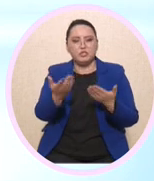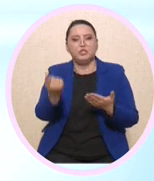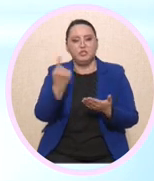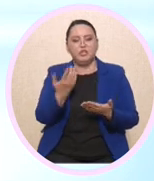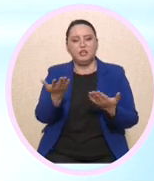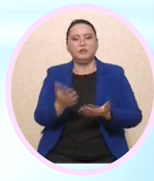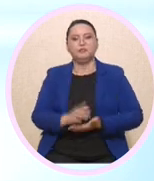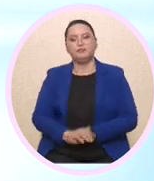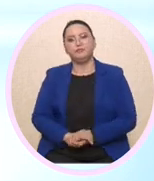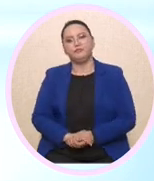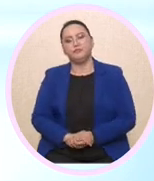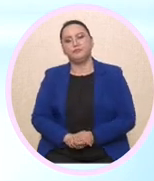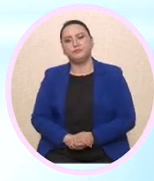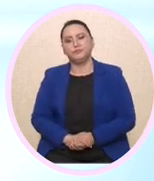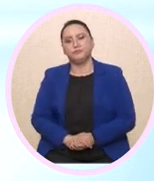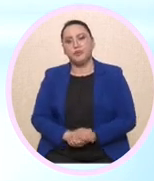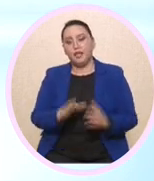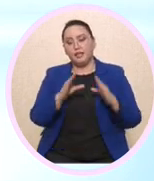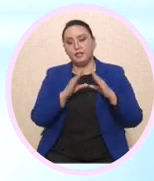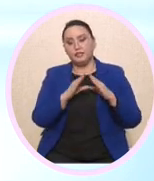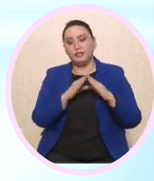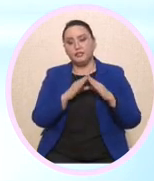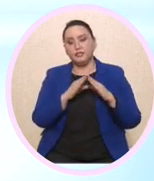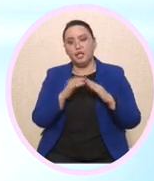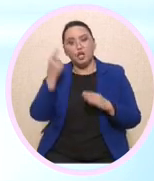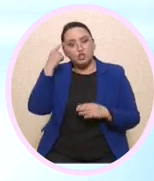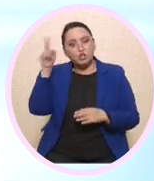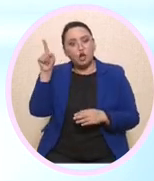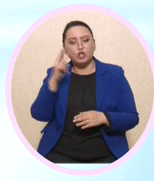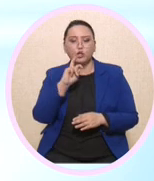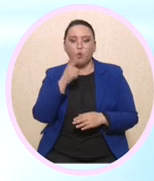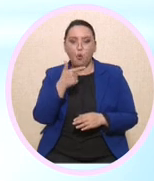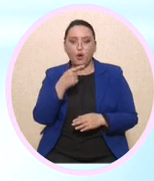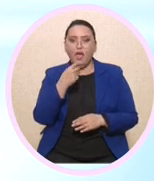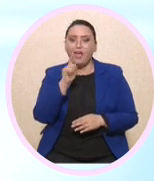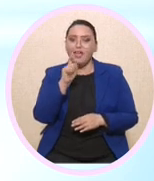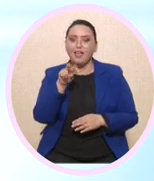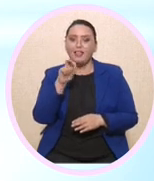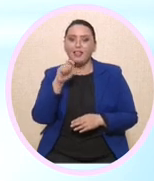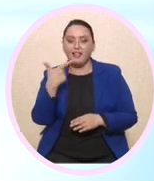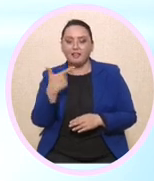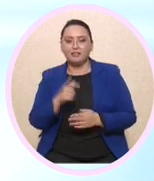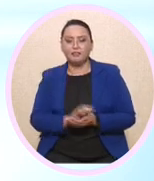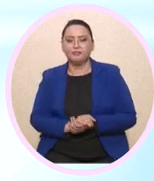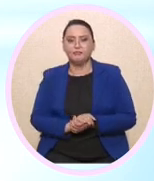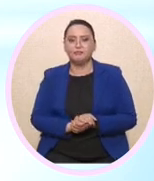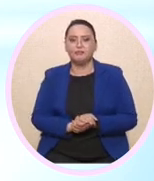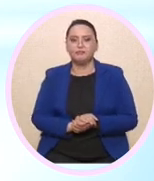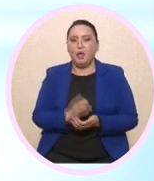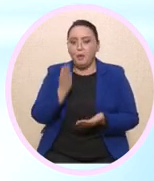бичээрэй хүүхдүүдээ. Гэхдээ зохиолын үг хэллэгээр байхаас гадна